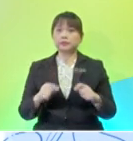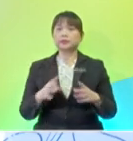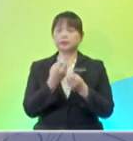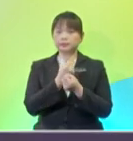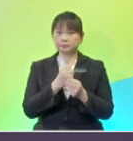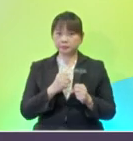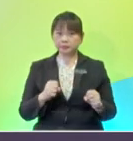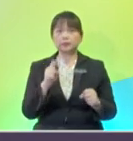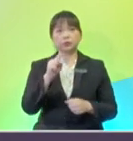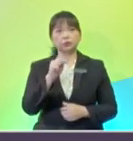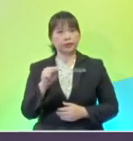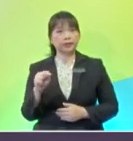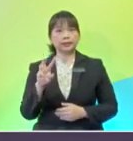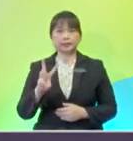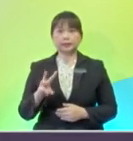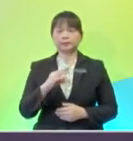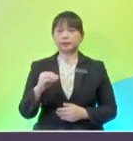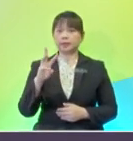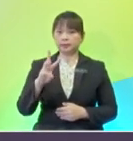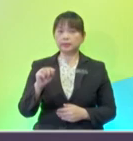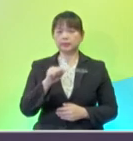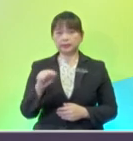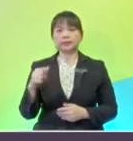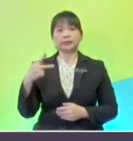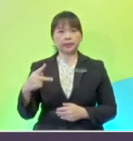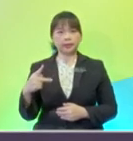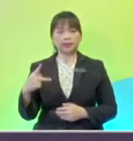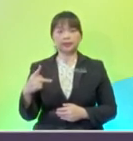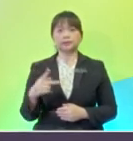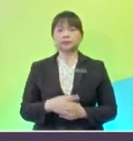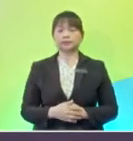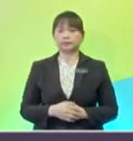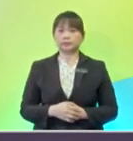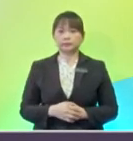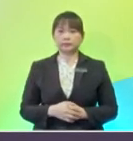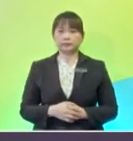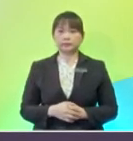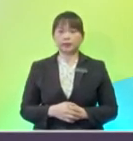satu hingga keenam dan enam hingga ke c kemudian aduk